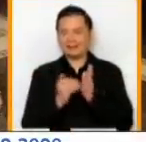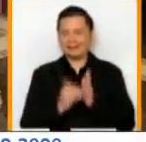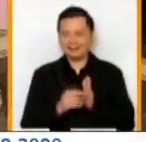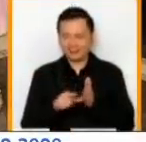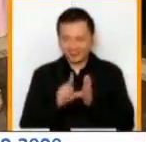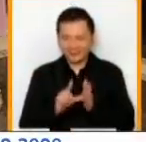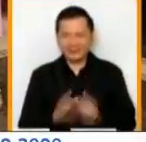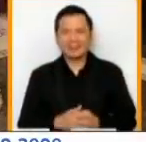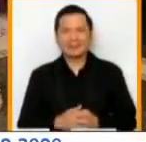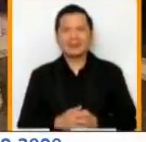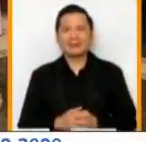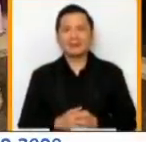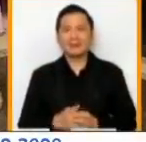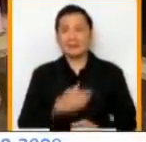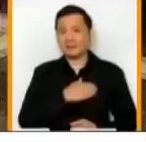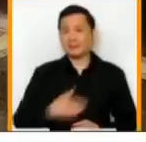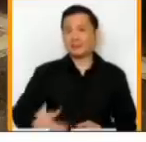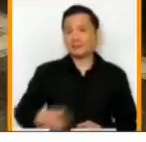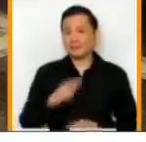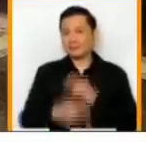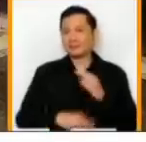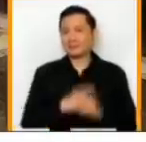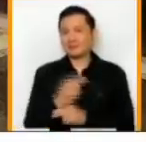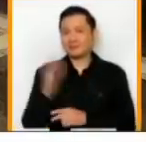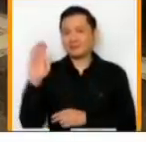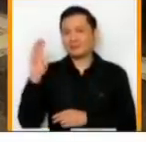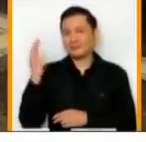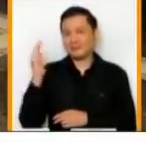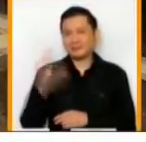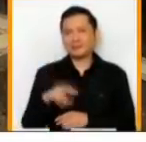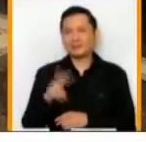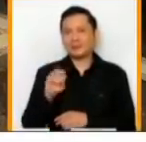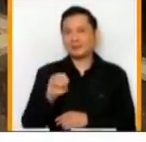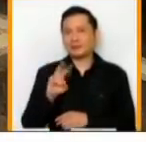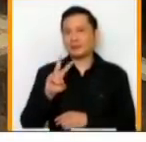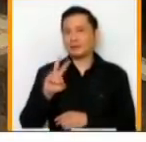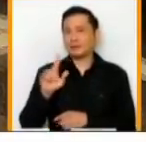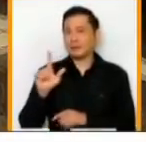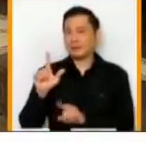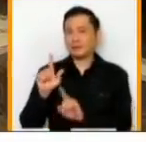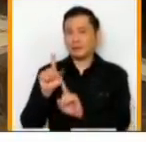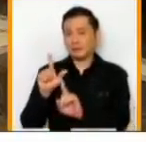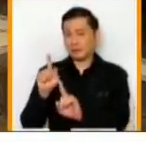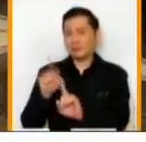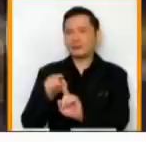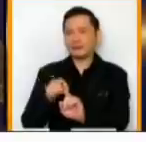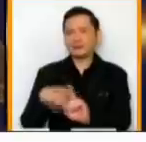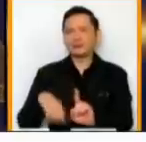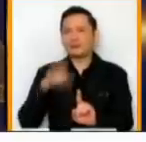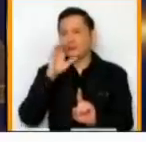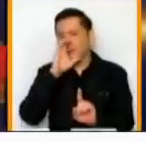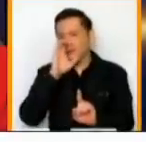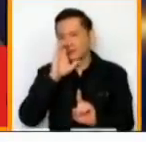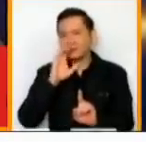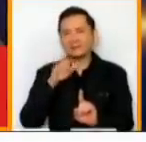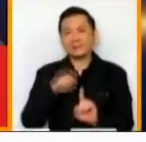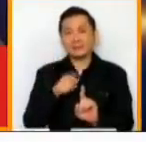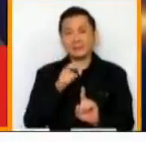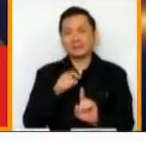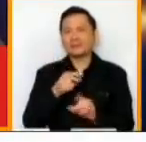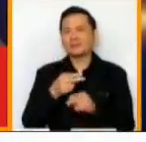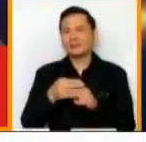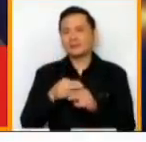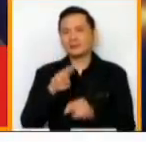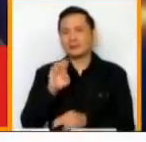kinoronahang Miss Universe Philippines 2021 si Beatrice Gomez ng Cebu City. Si Beatrice ang First Miss Universe